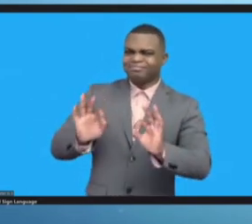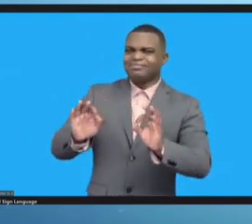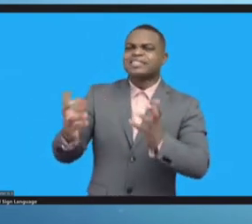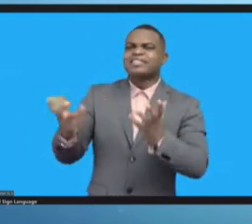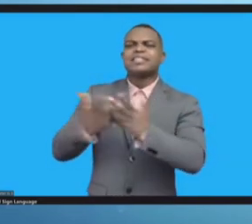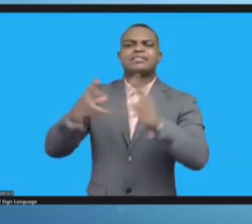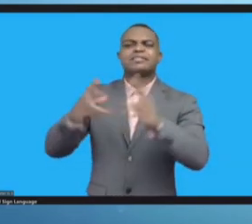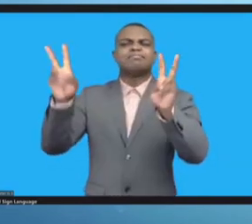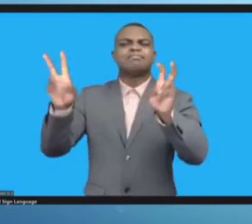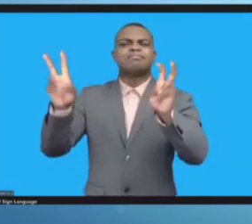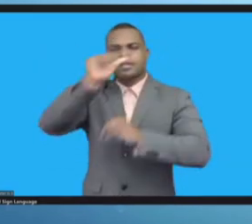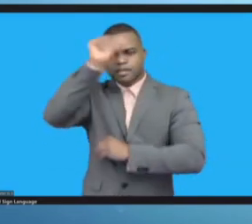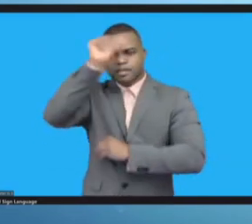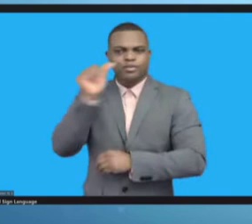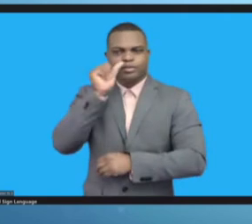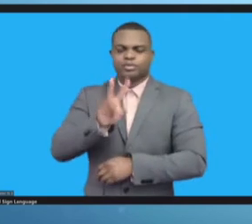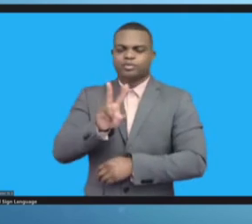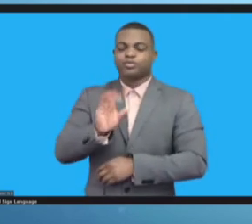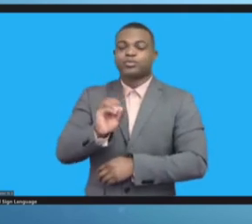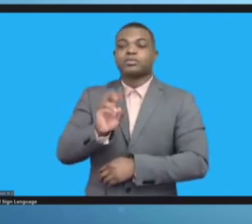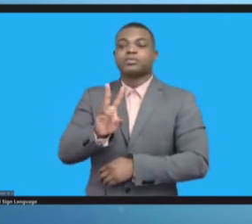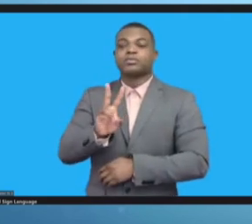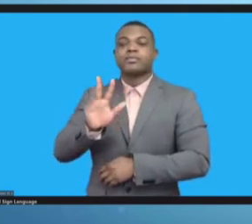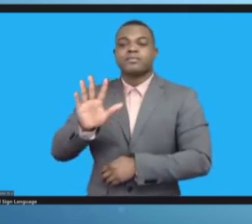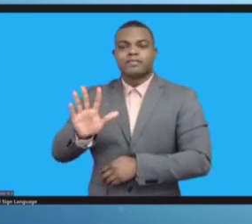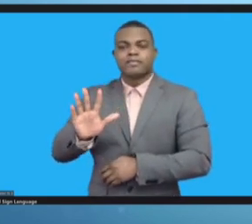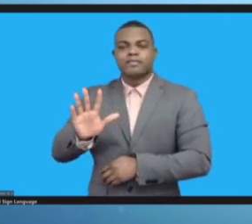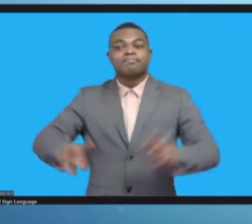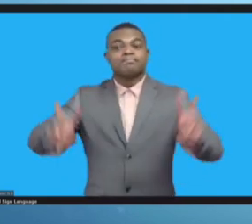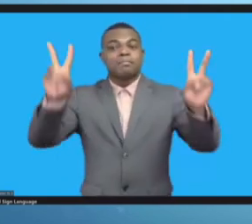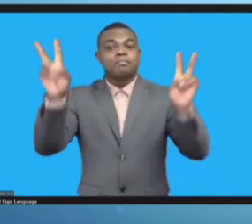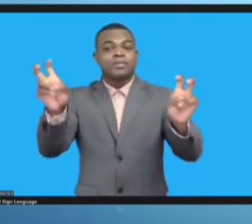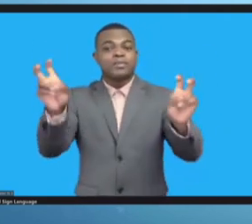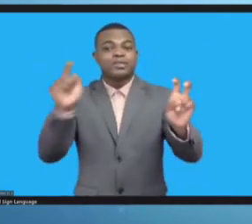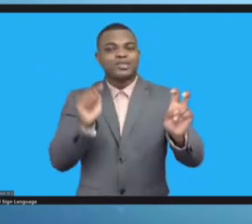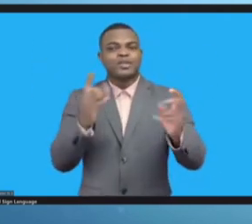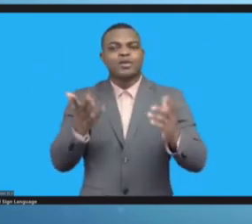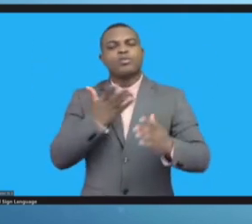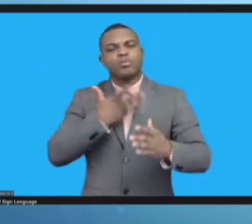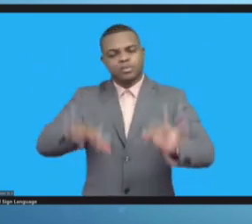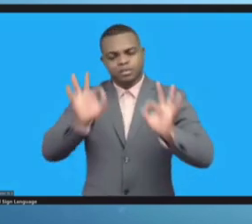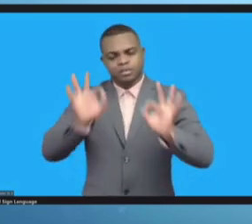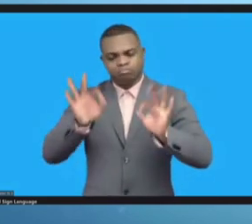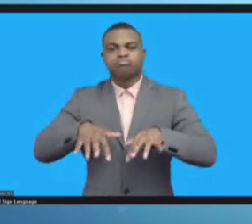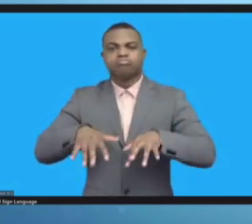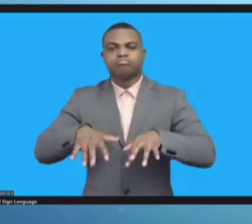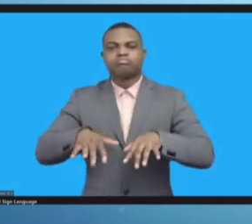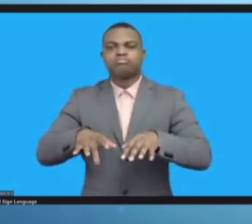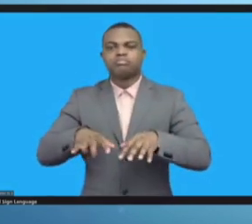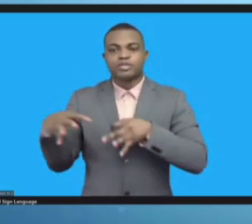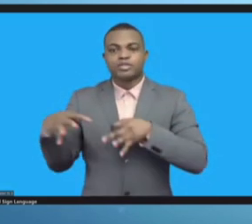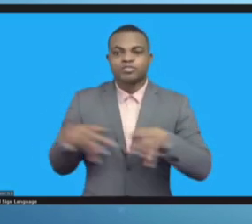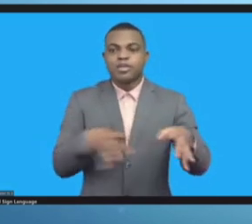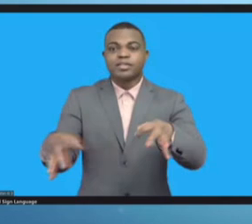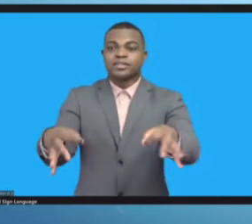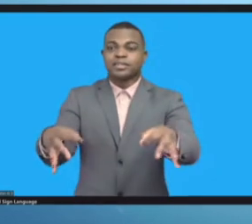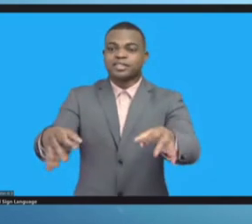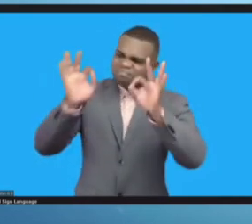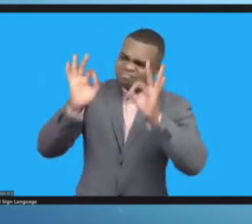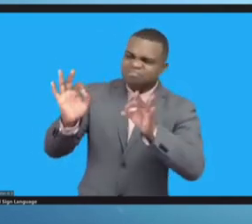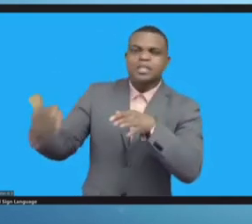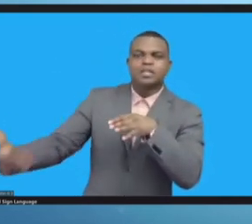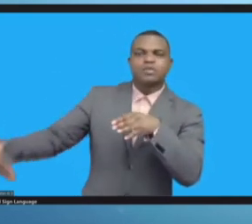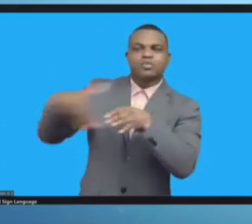entrepris de très grands pas en matière de libéralisation de ce secteur télécom, entre autres, ainsi que plusieurs autres politiques,